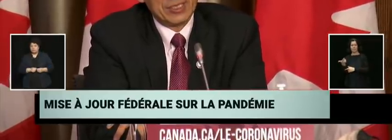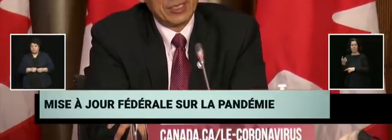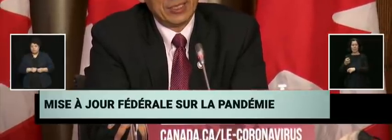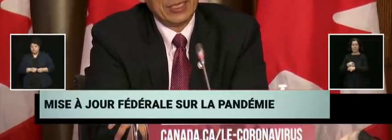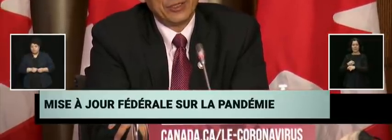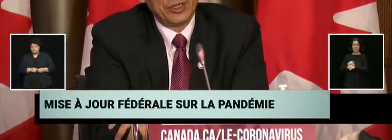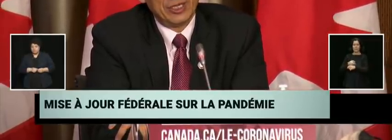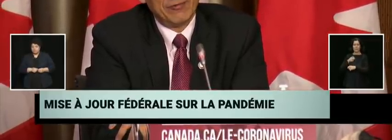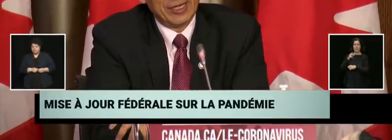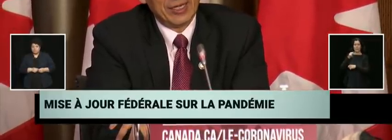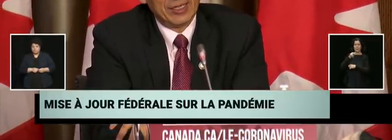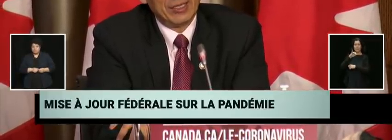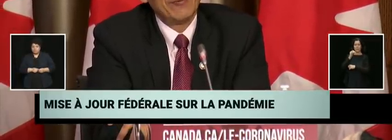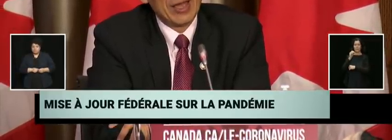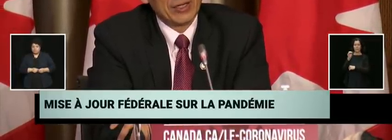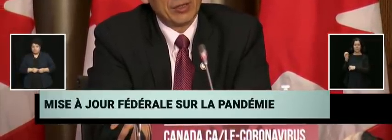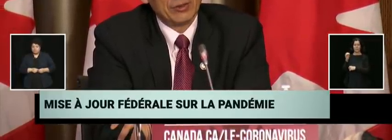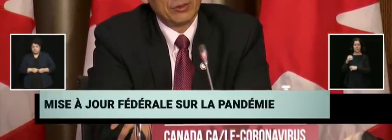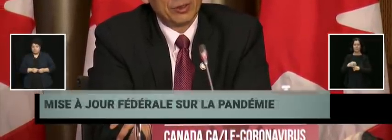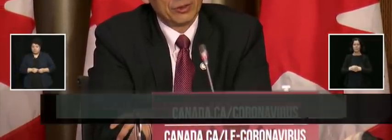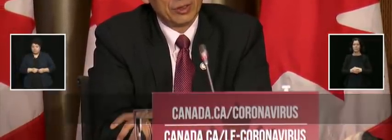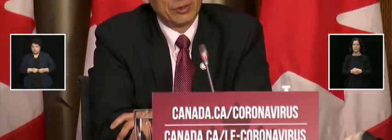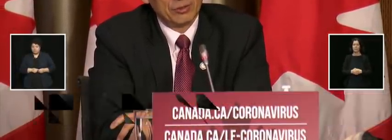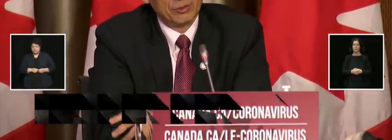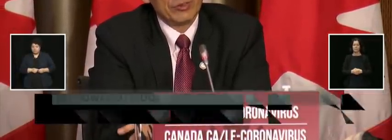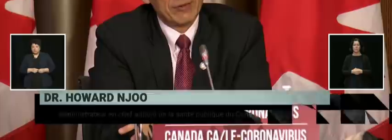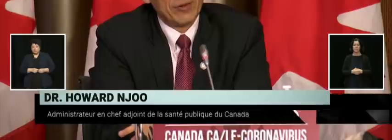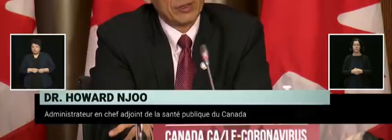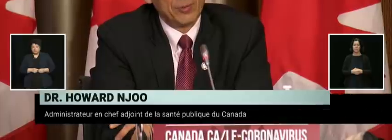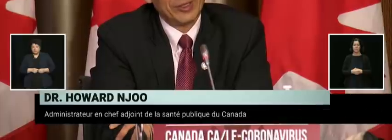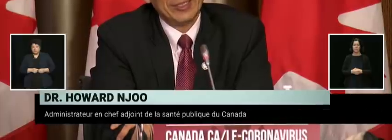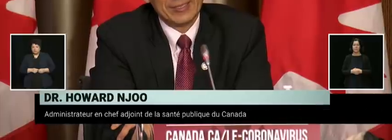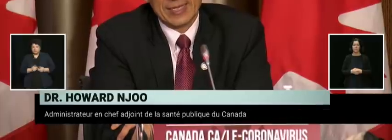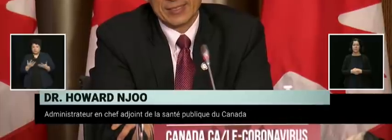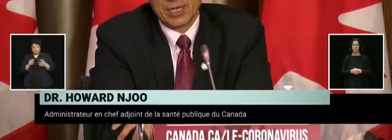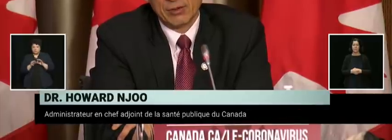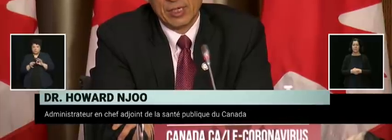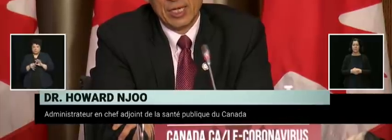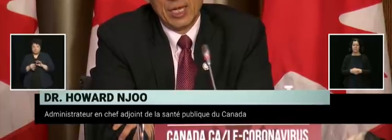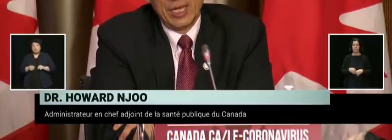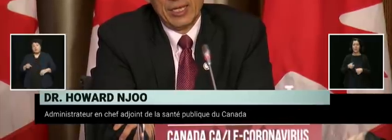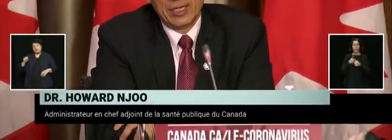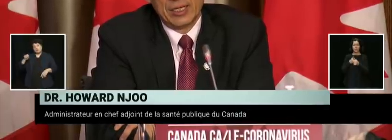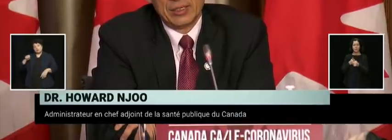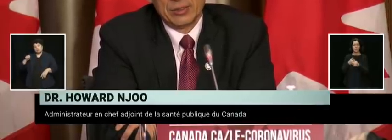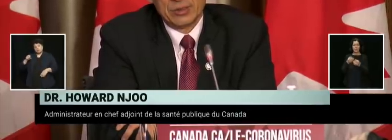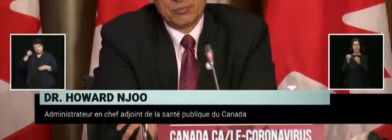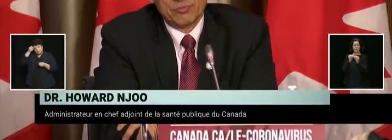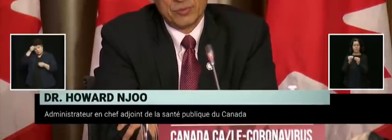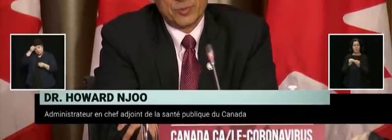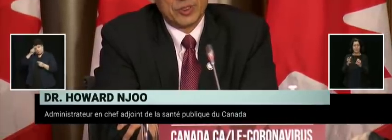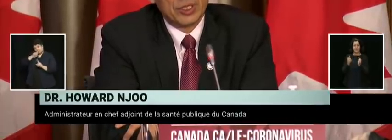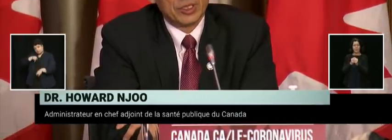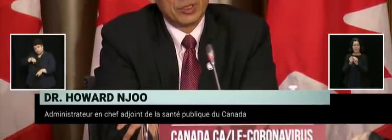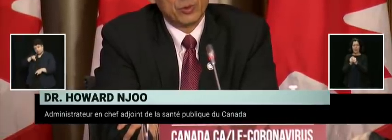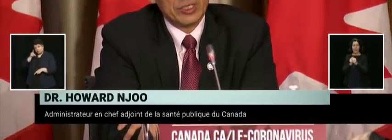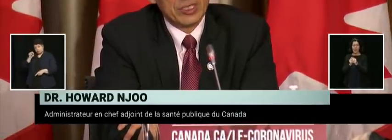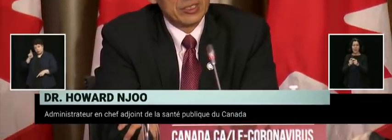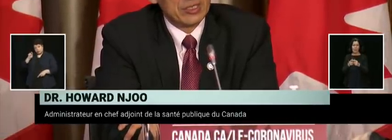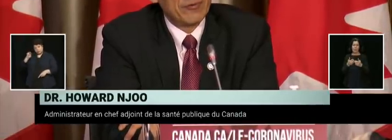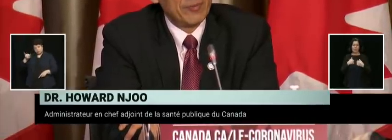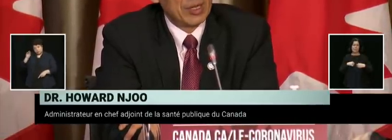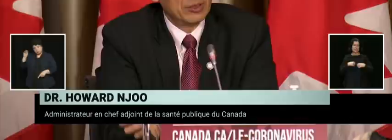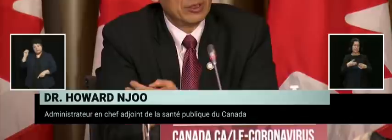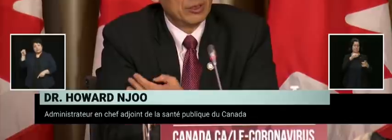d'utiliser aussi les données avec les variants dans nos efforts de modélisation. Et je peux dire que oui,